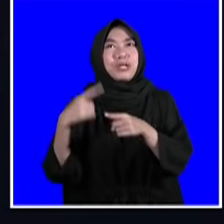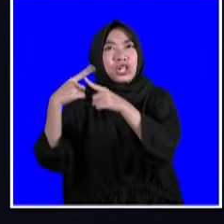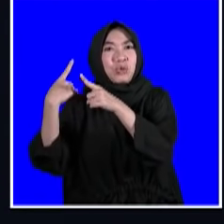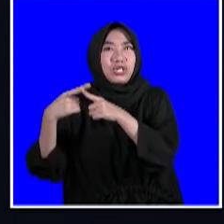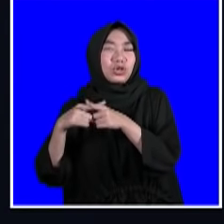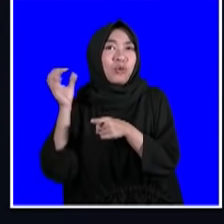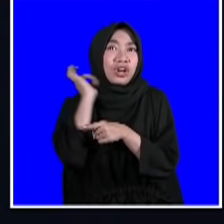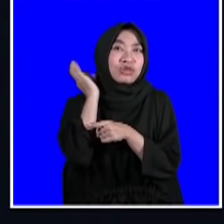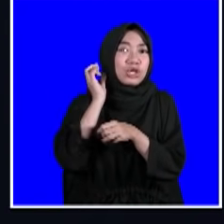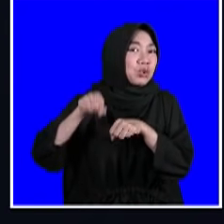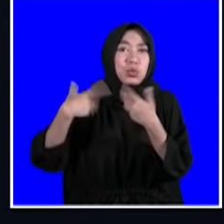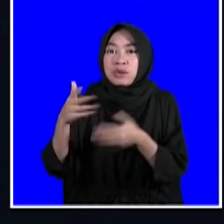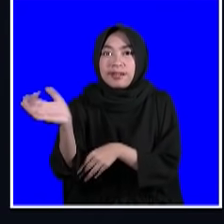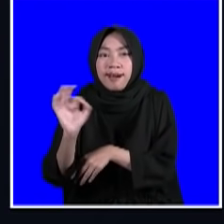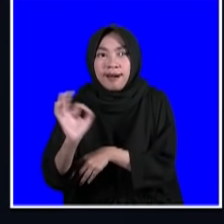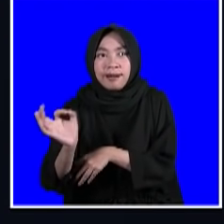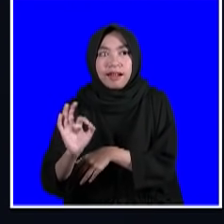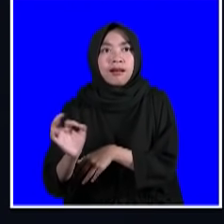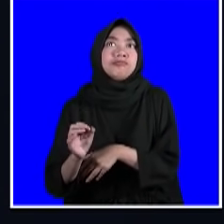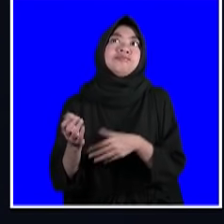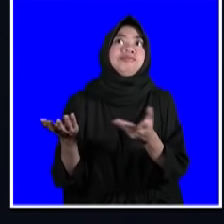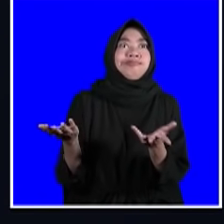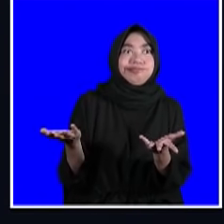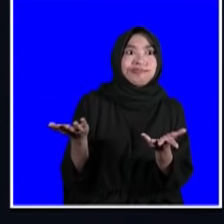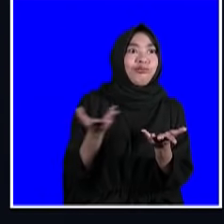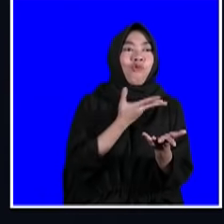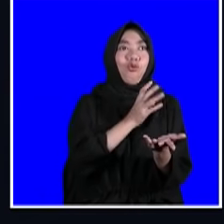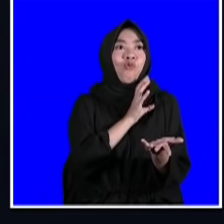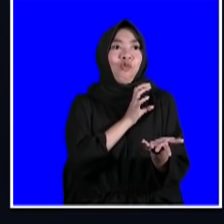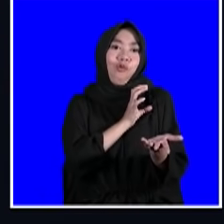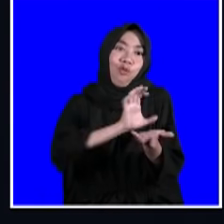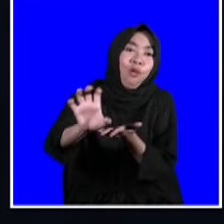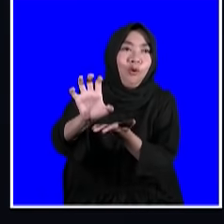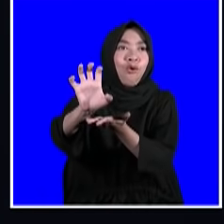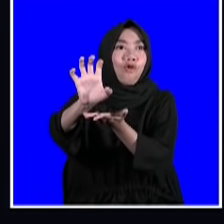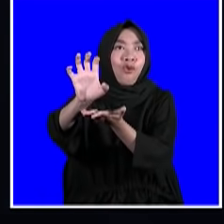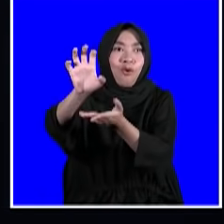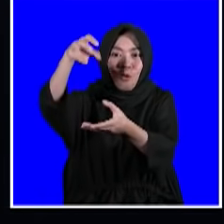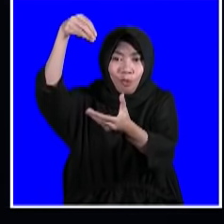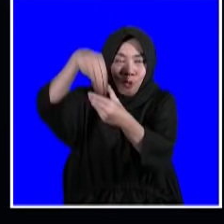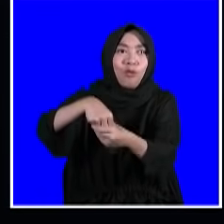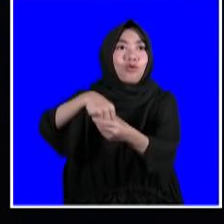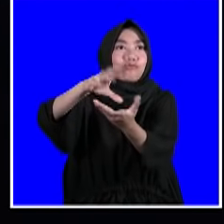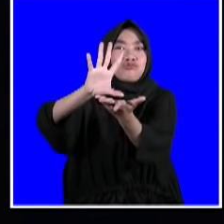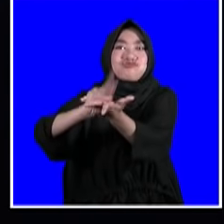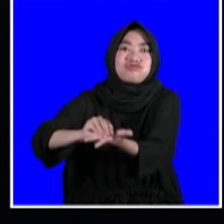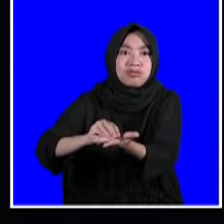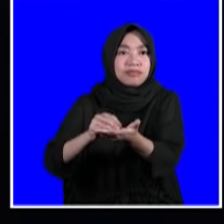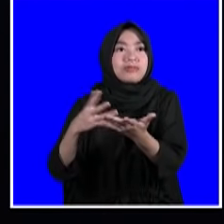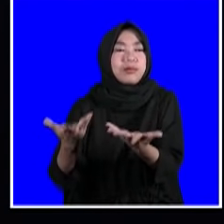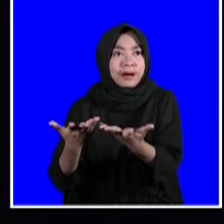lupa ruginya, nah kita bisa semua uang kita taruh di situ. Nah, yang terbaik adalah